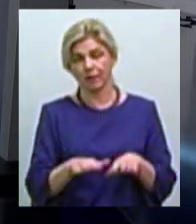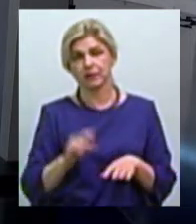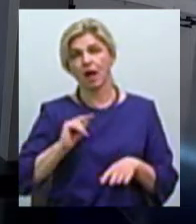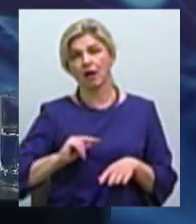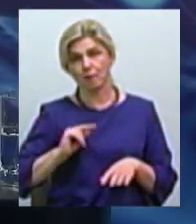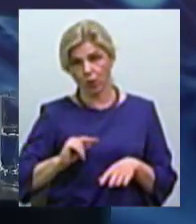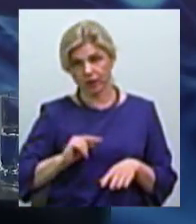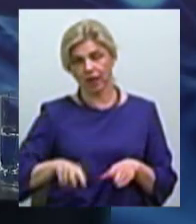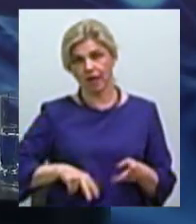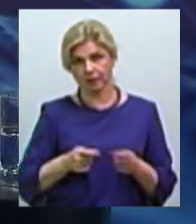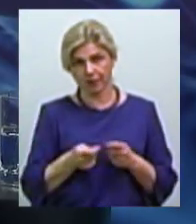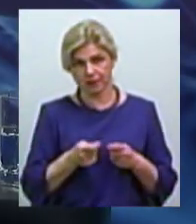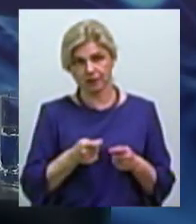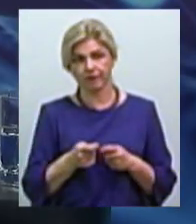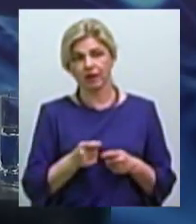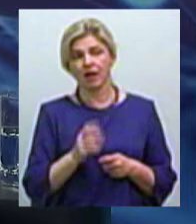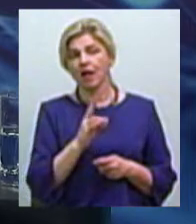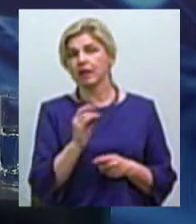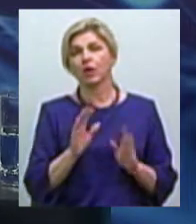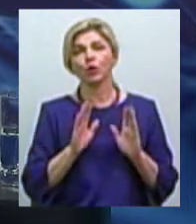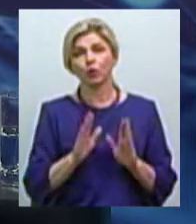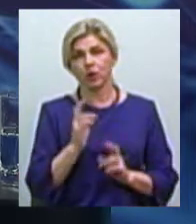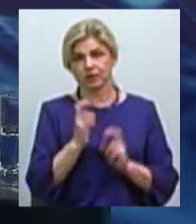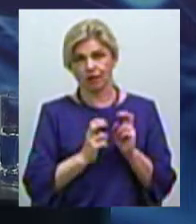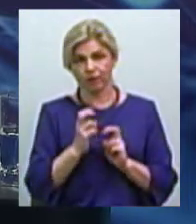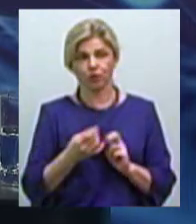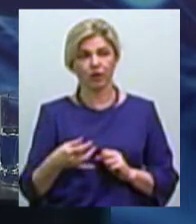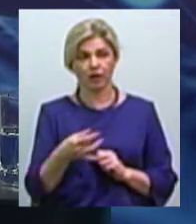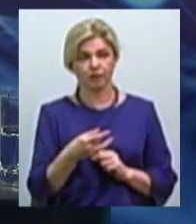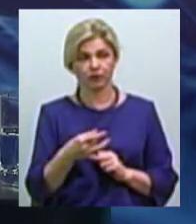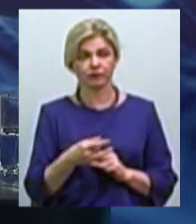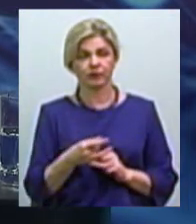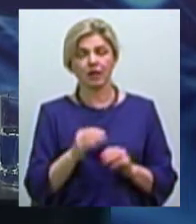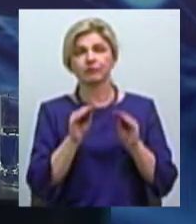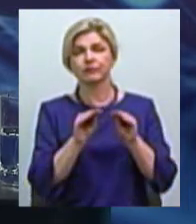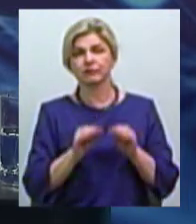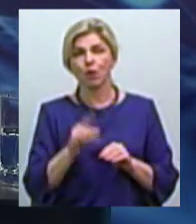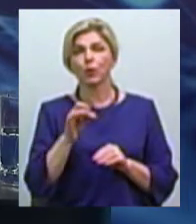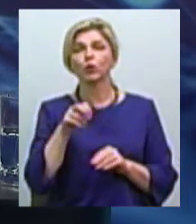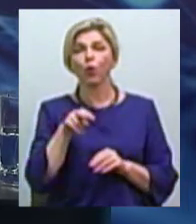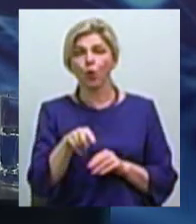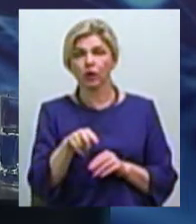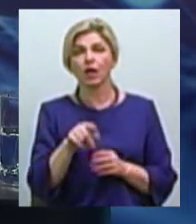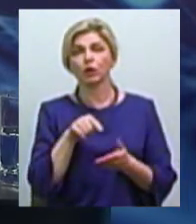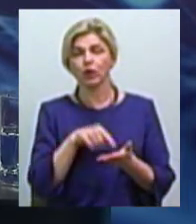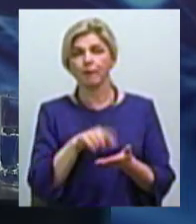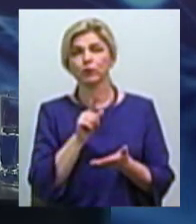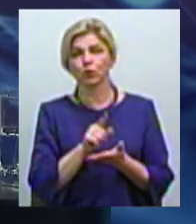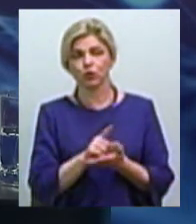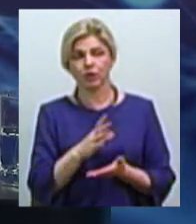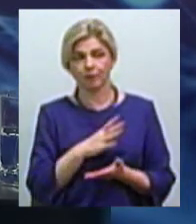адміністрації будь-якого району, не лише заводської адміністрації, а будь-якого району міста, складають протоколи, які повинні